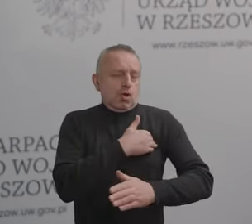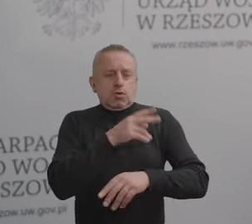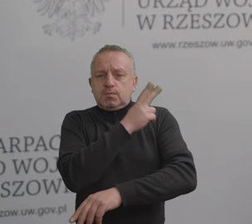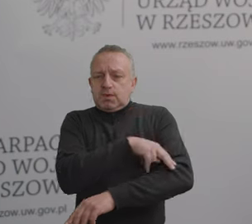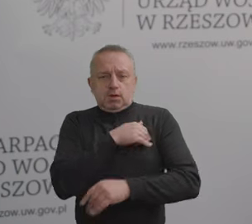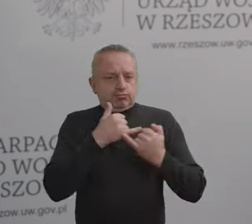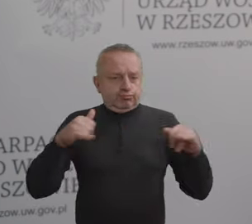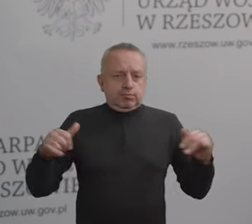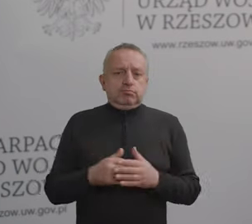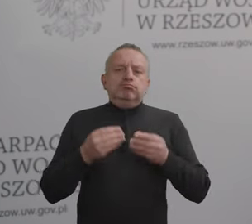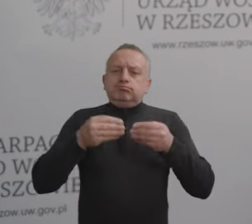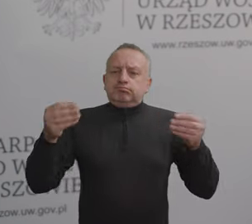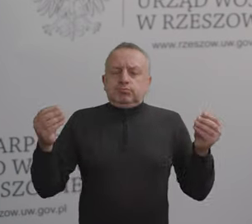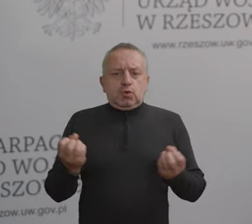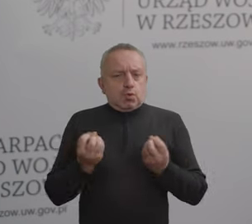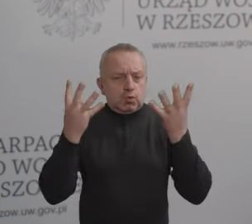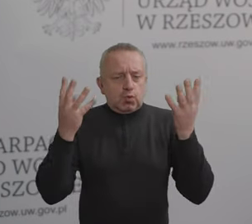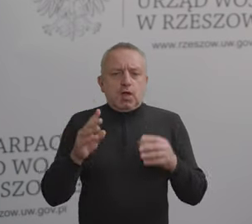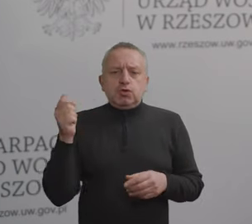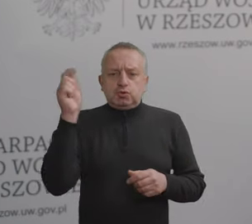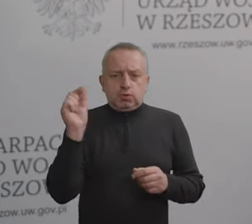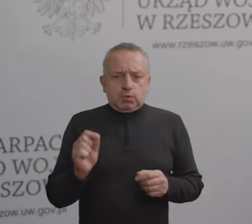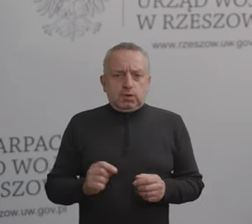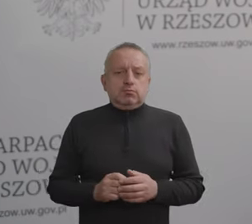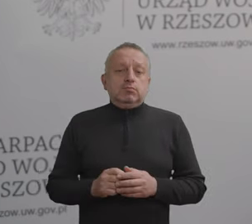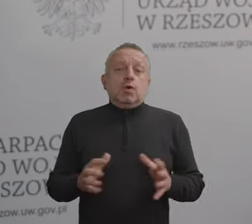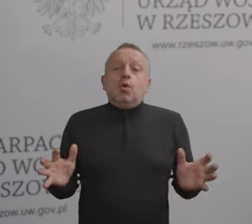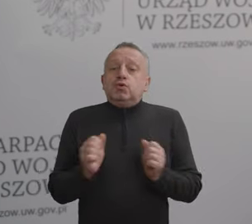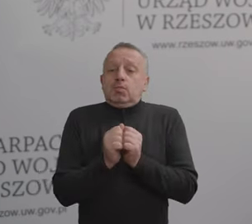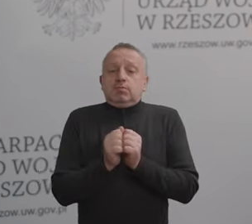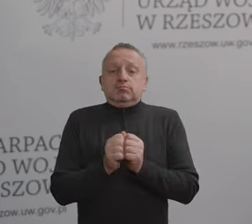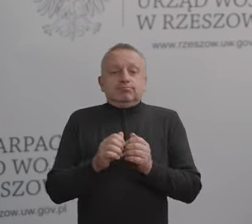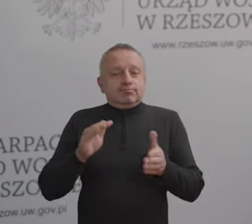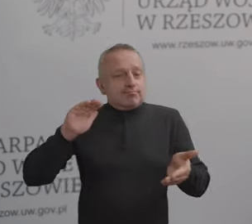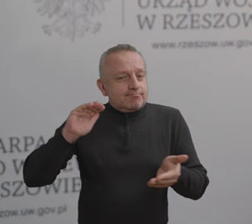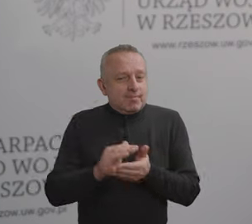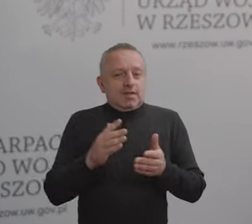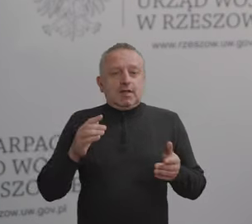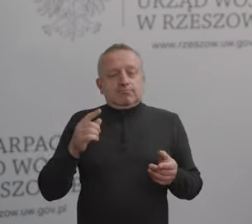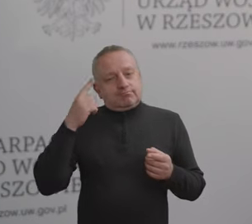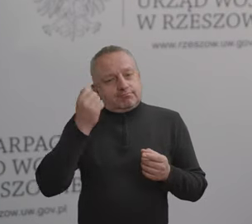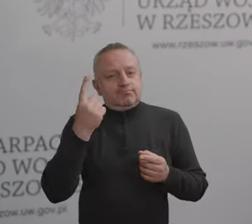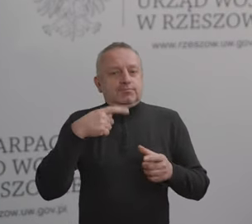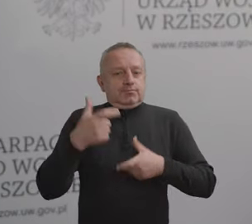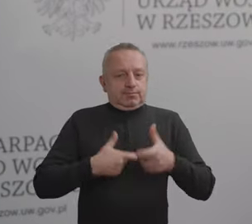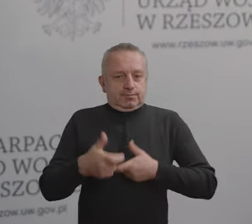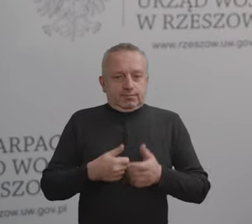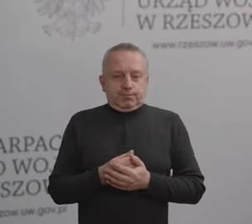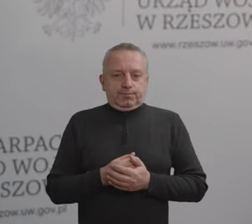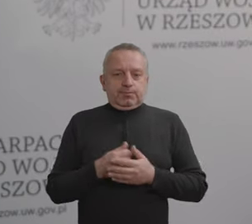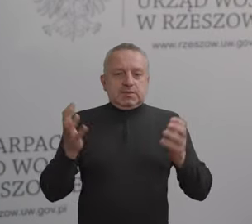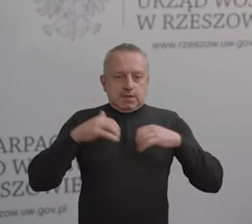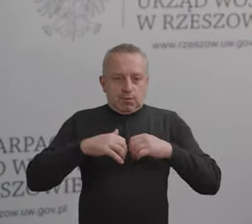szkoły i szpitale. Rozwijano kulturę i sztukę, usiłując minimalizować efekty wynaradawiania prowadzonego